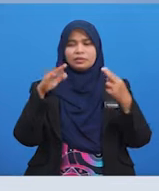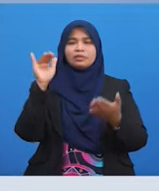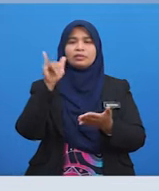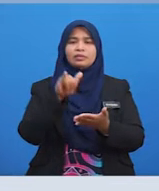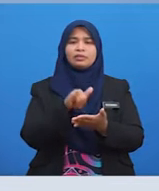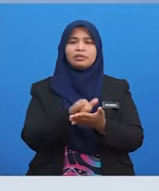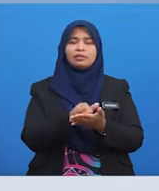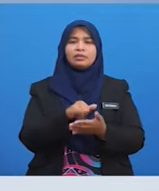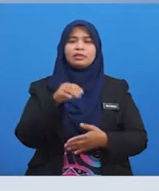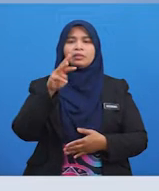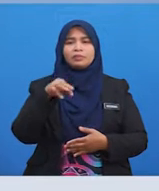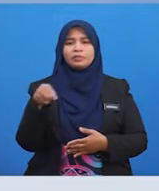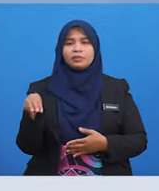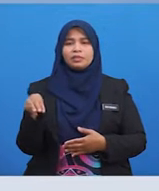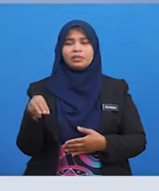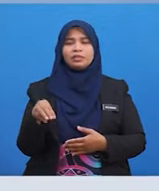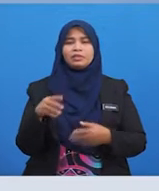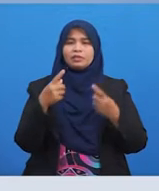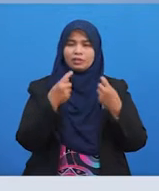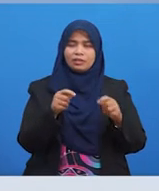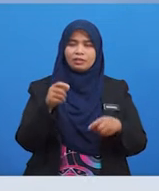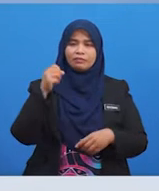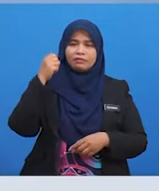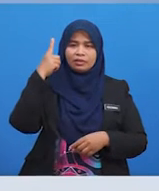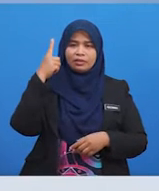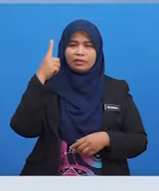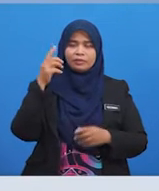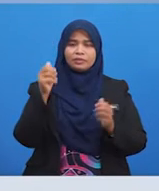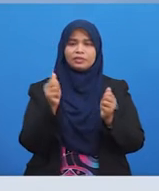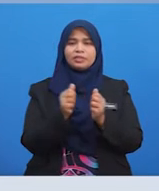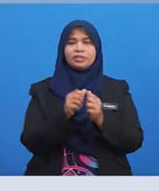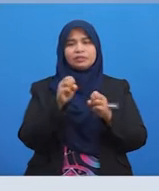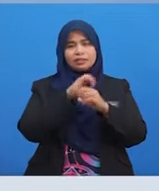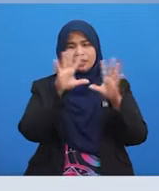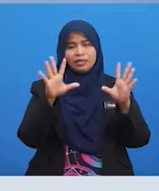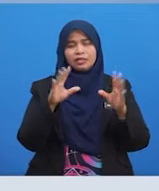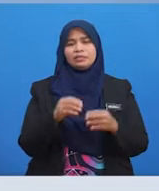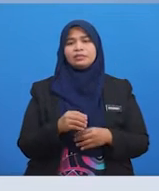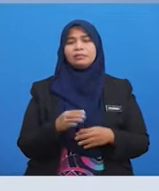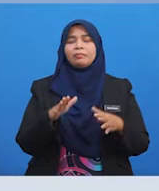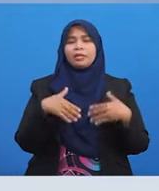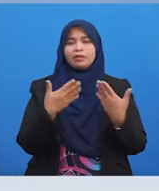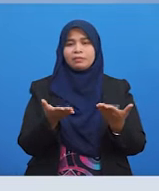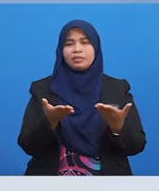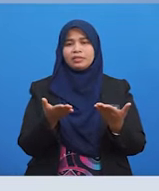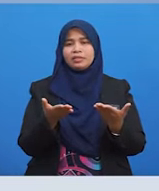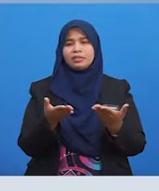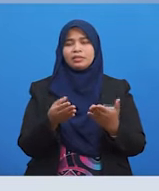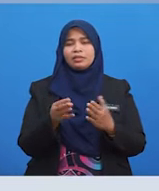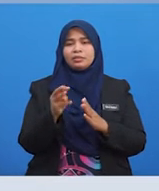ustazah yakin murid-murid telah pun faham dengan jelas